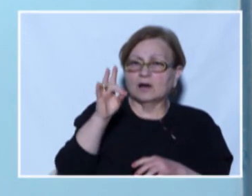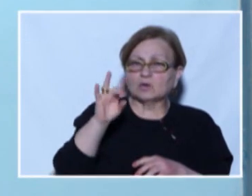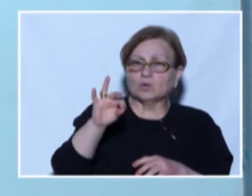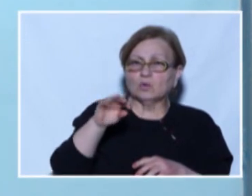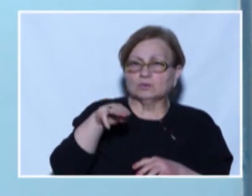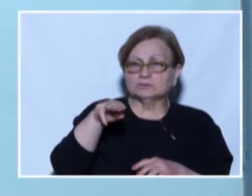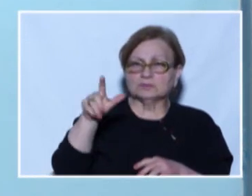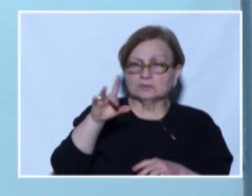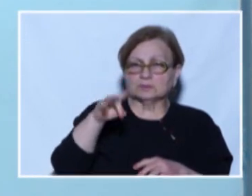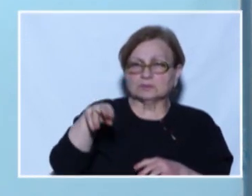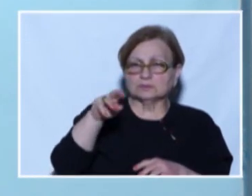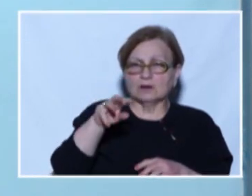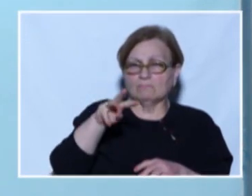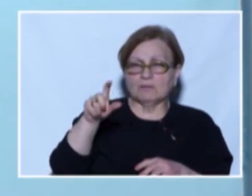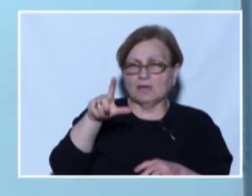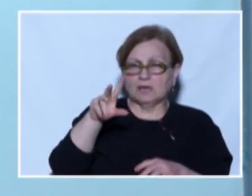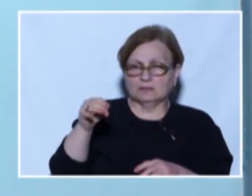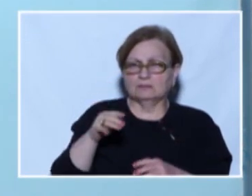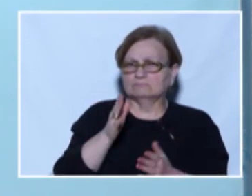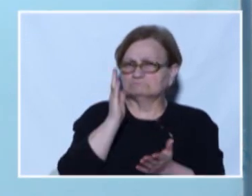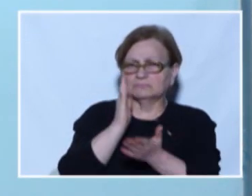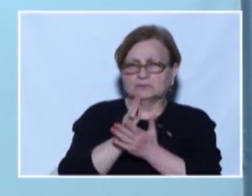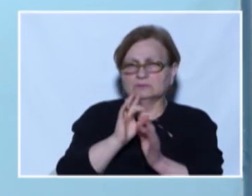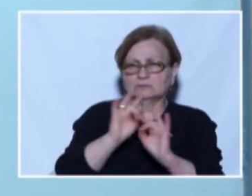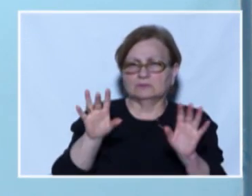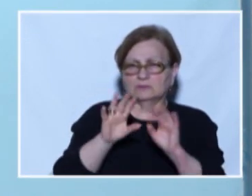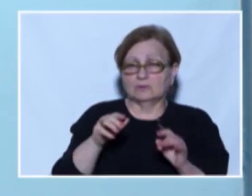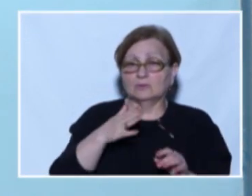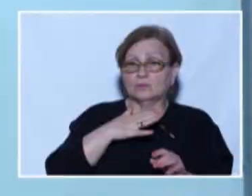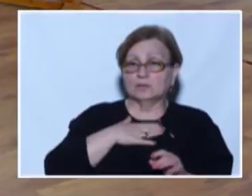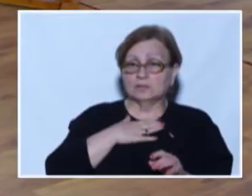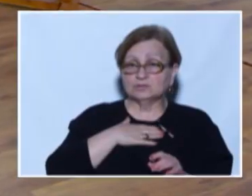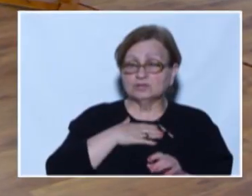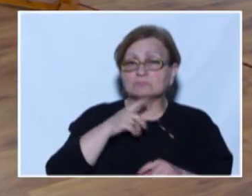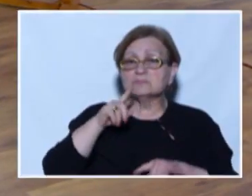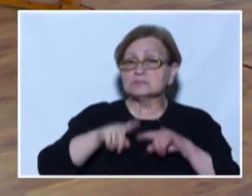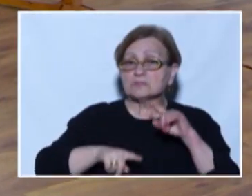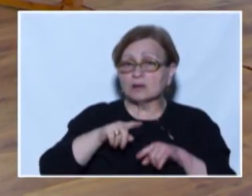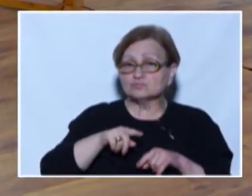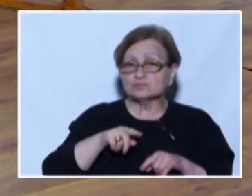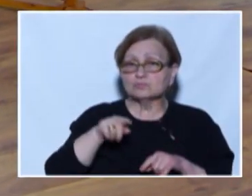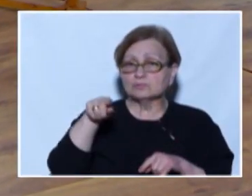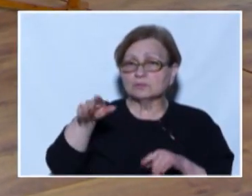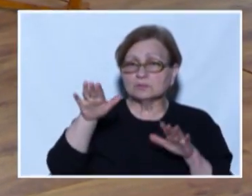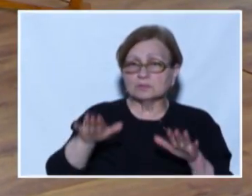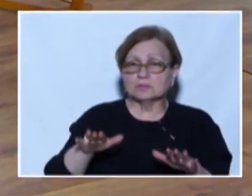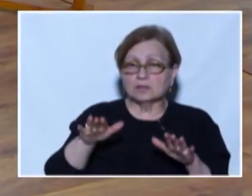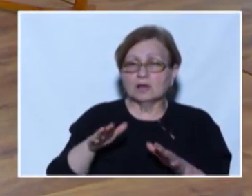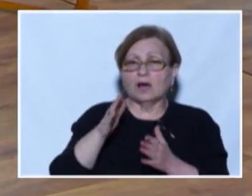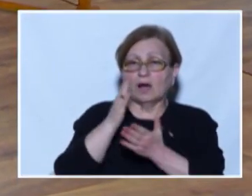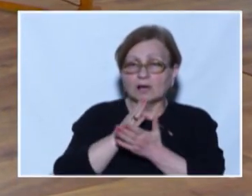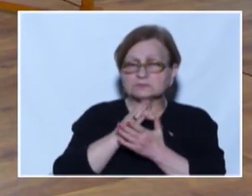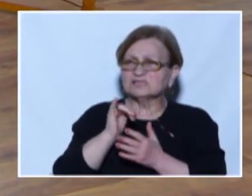როტერდამელი, ამბობდა, პირდაპირ აცხადებდა: ჩემი სამშობლო იქ არის, სადაც ჩემი